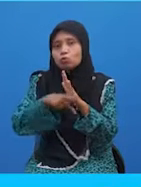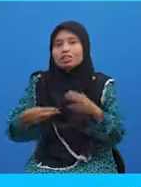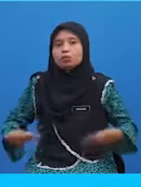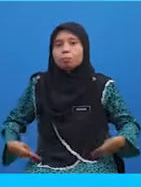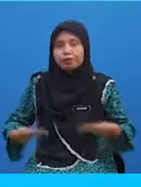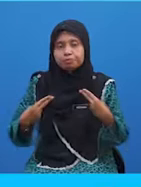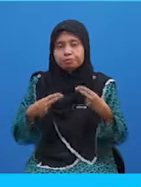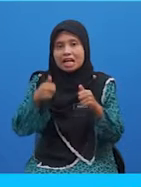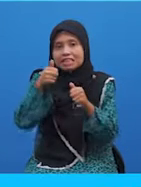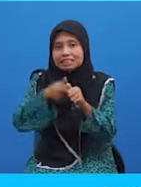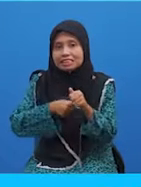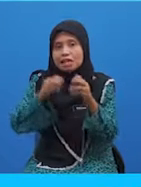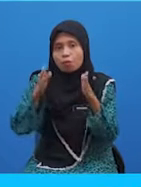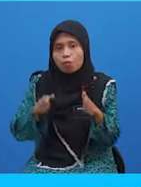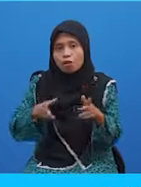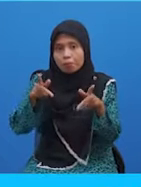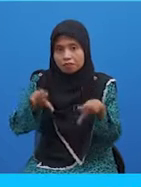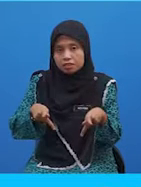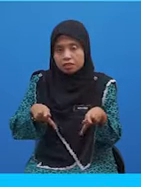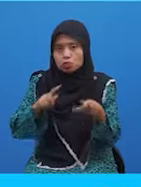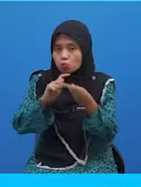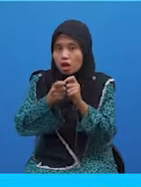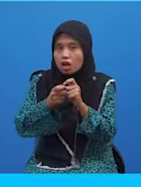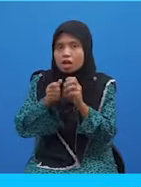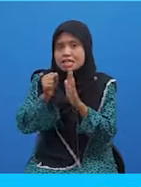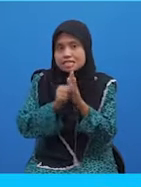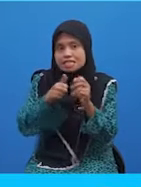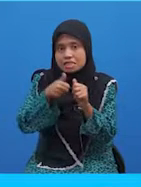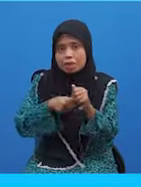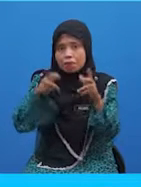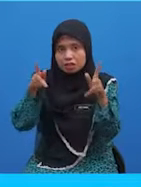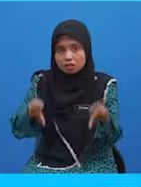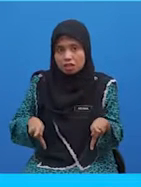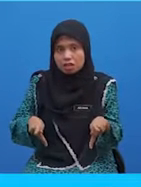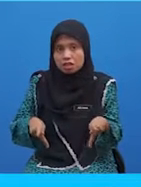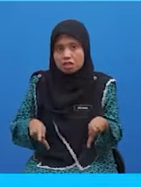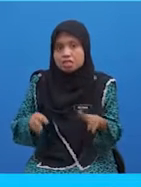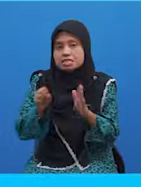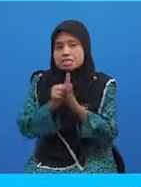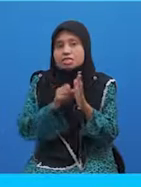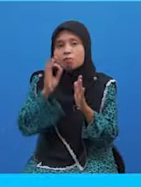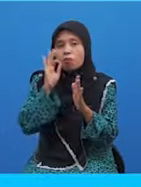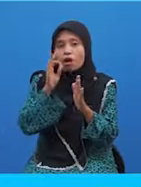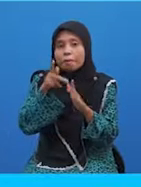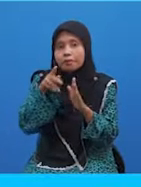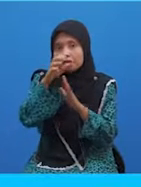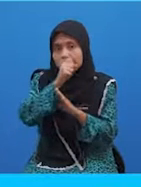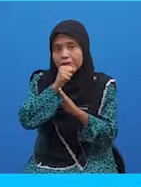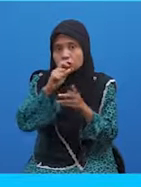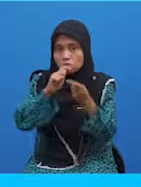orang pelajar sepatutnya setiap pelajar. Dan sebuah pendapat menjadi